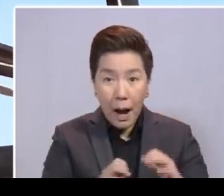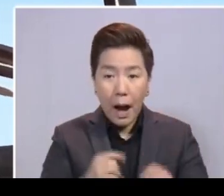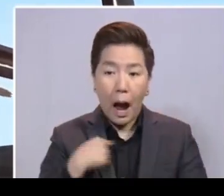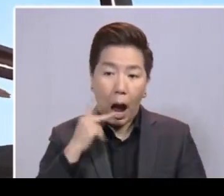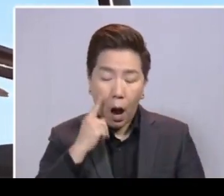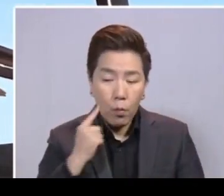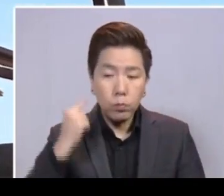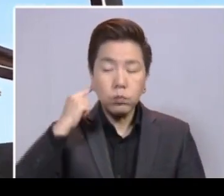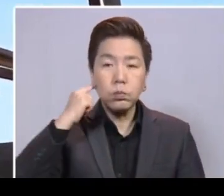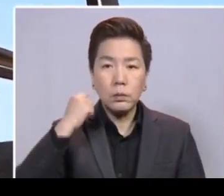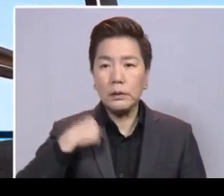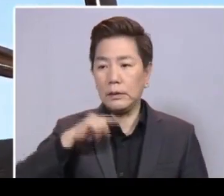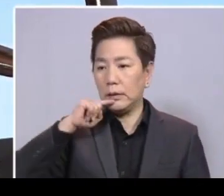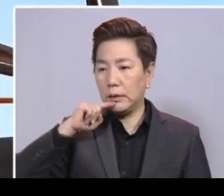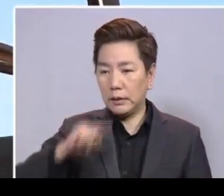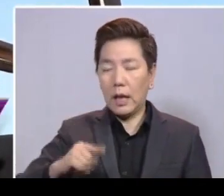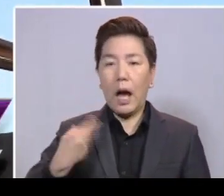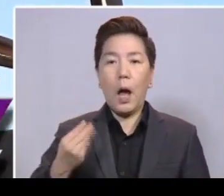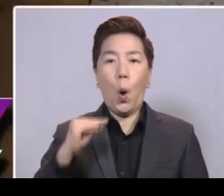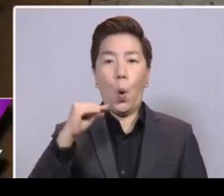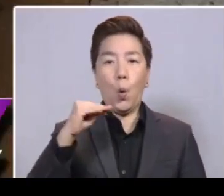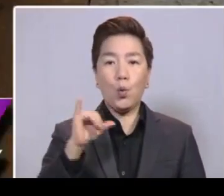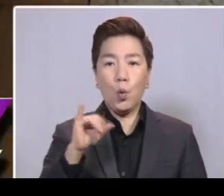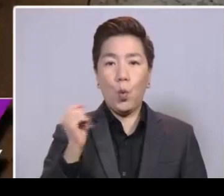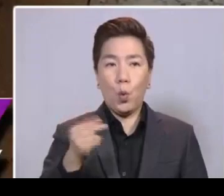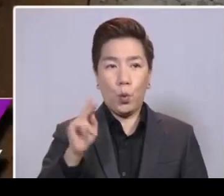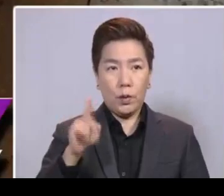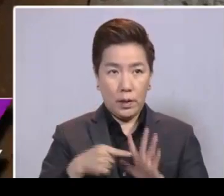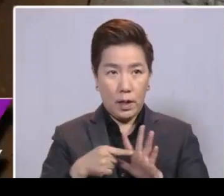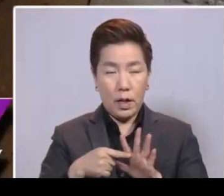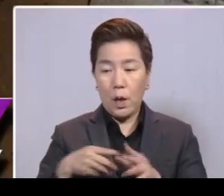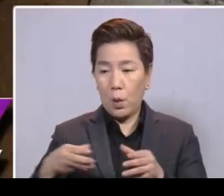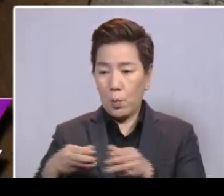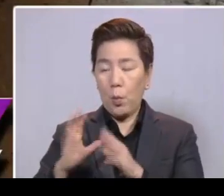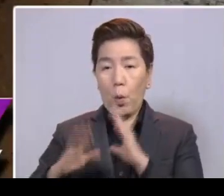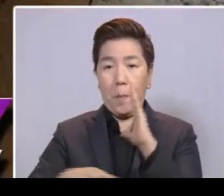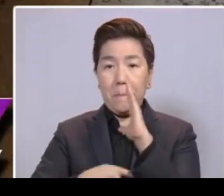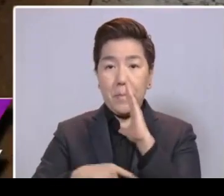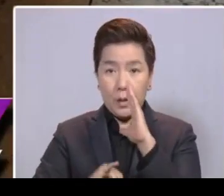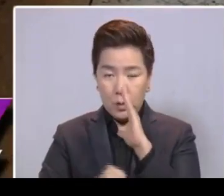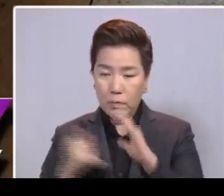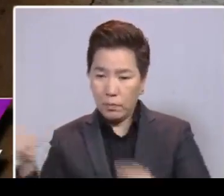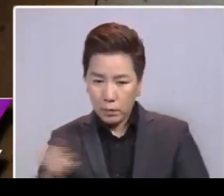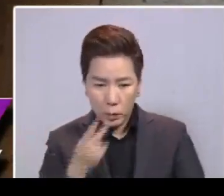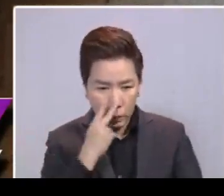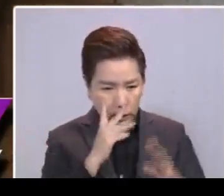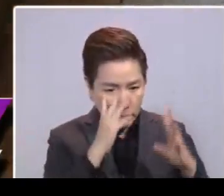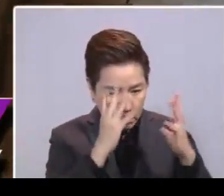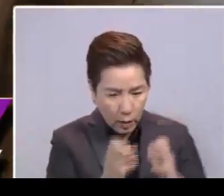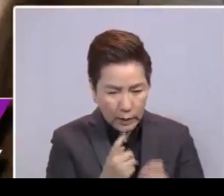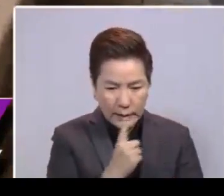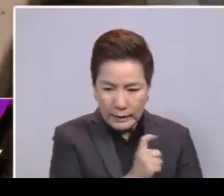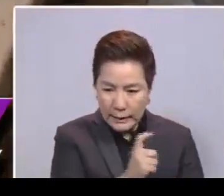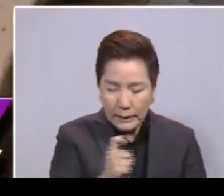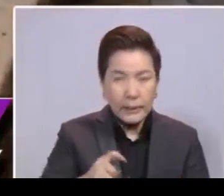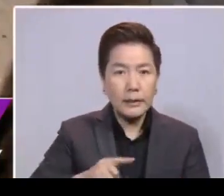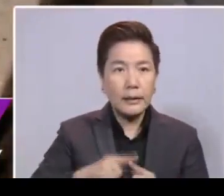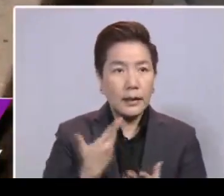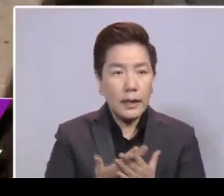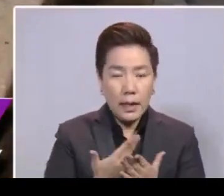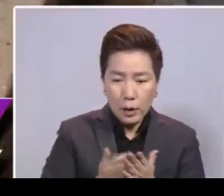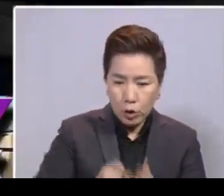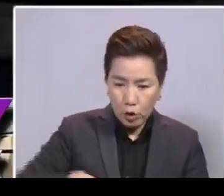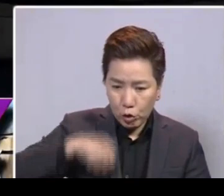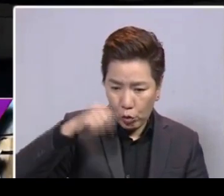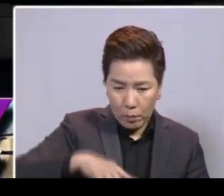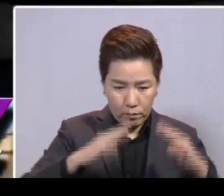ถล่มลงมานะครับก็ได้สั่งการให้ทางโยธาธิการและผังเมืองของประจวบคีรีขันธ์มาประเมินความเสียหายนะครับที่จะต้องซ่อม